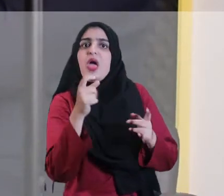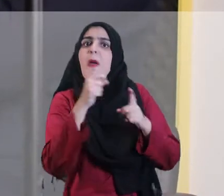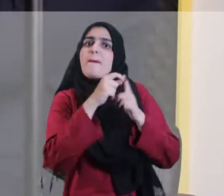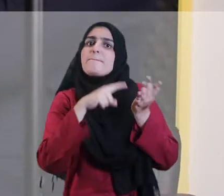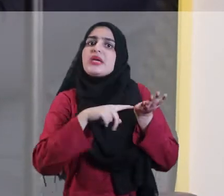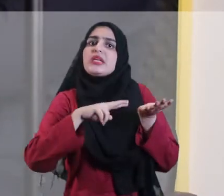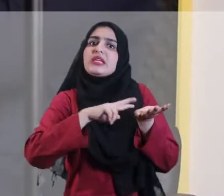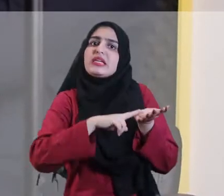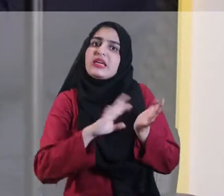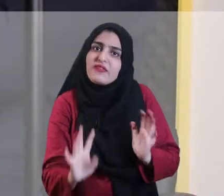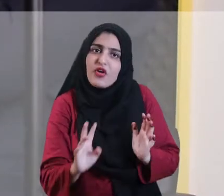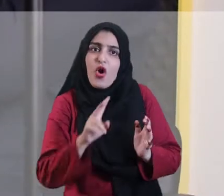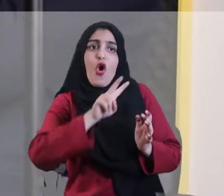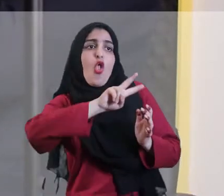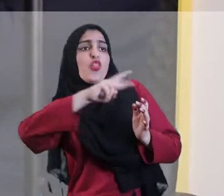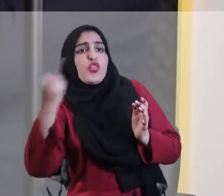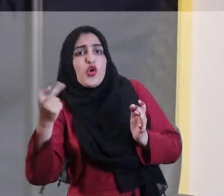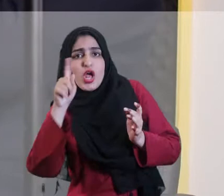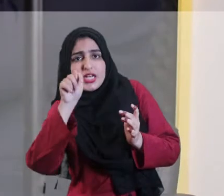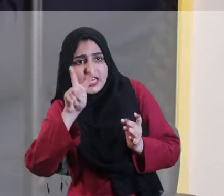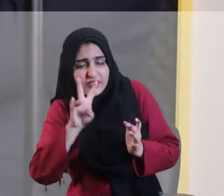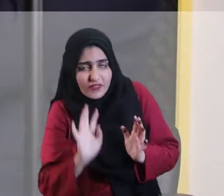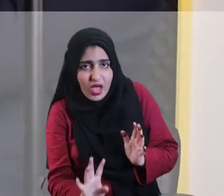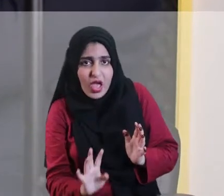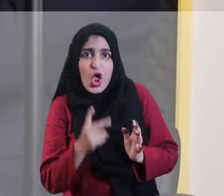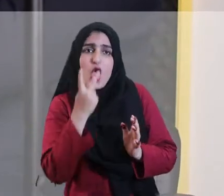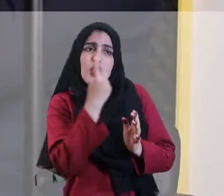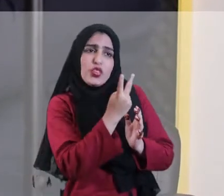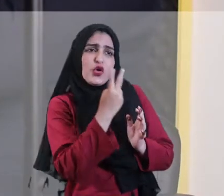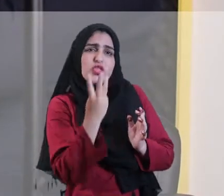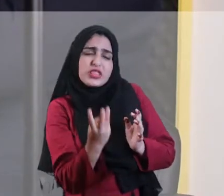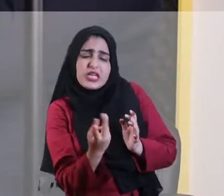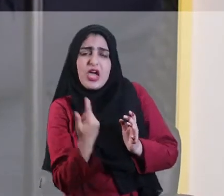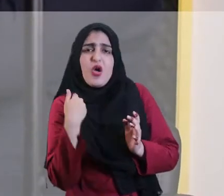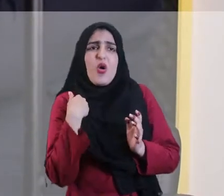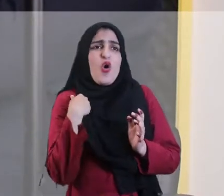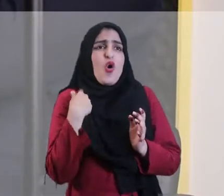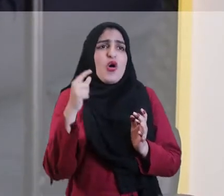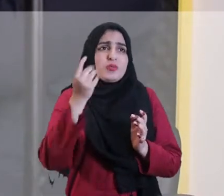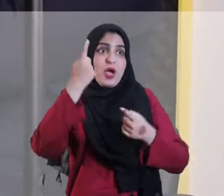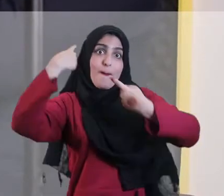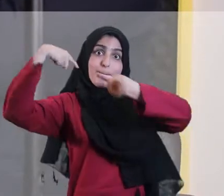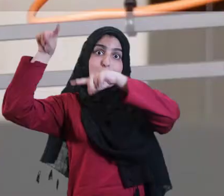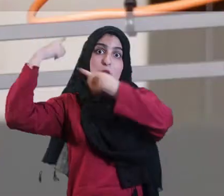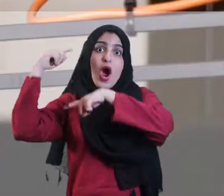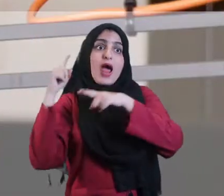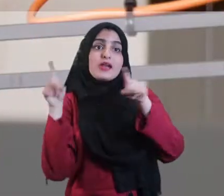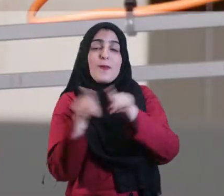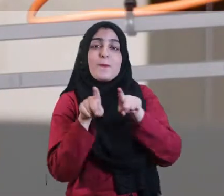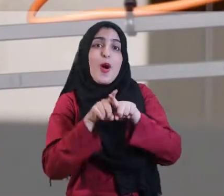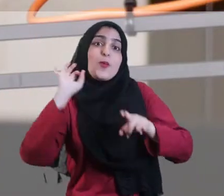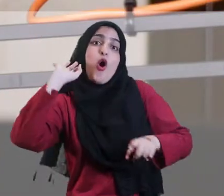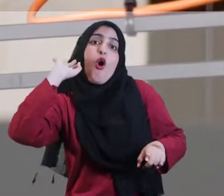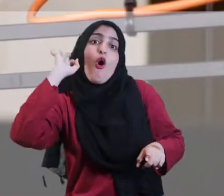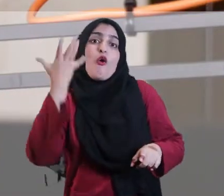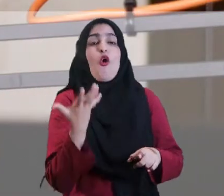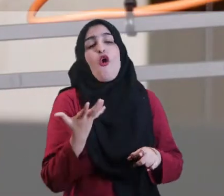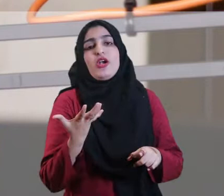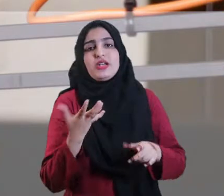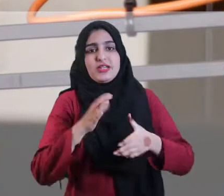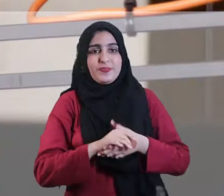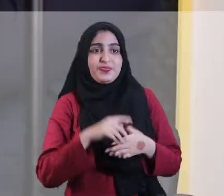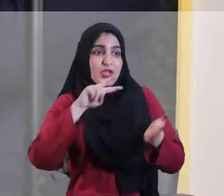दूरदर्शन था मतलब अगर हम ओल्ड इज गोल्ड डिगर क्विड गुड एक्सपीरियंस